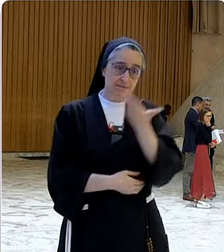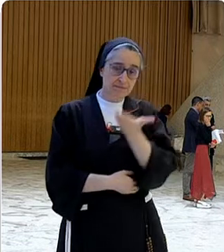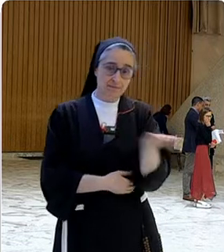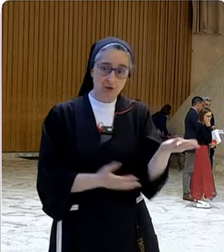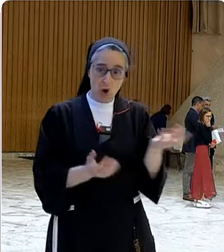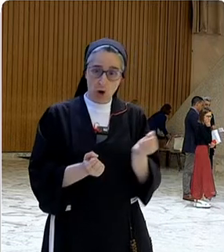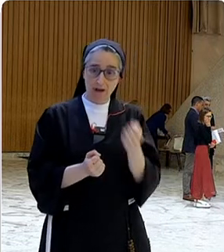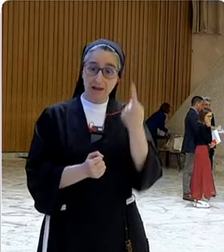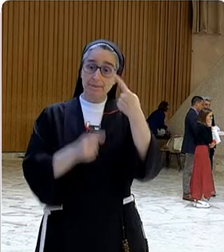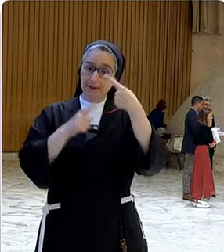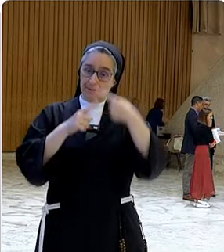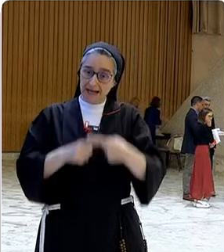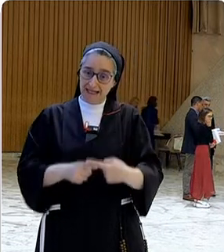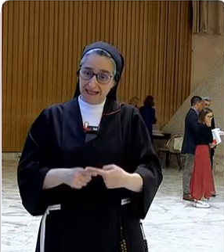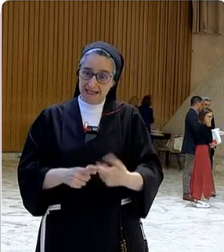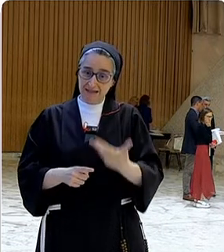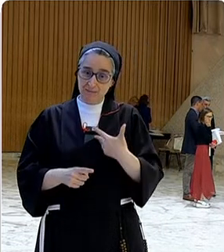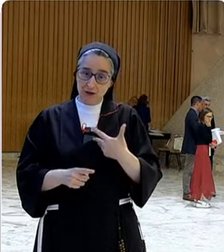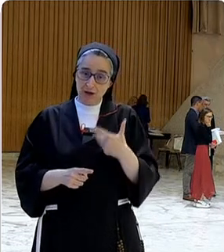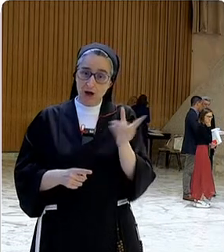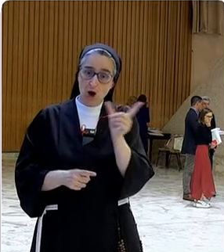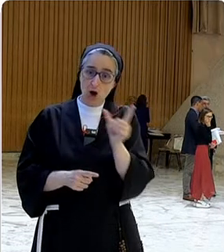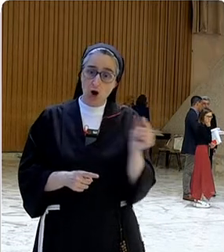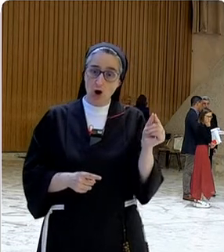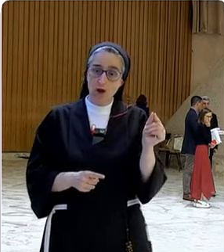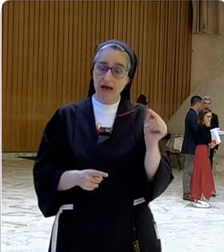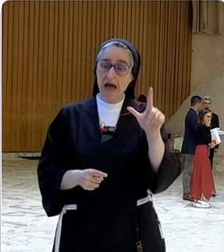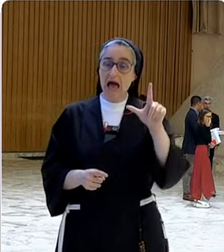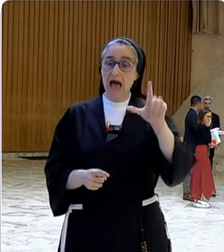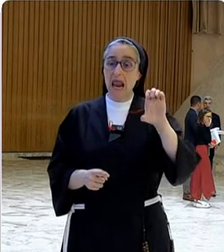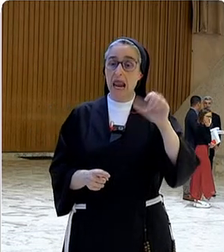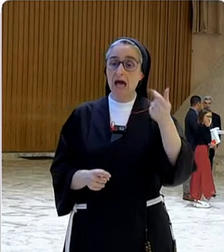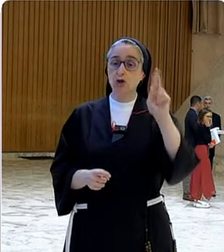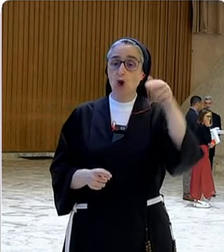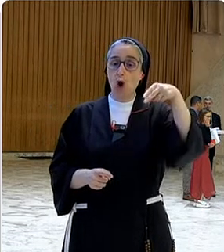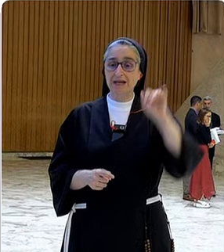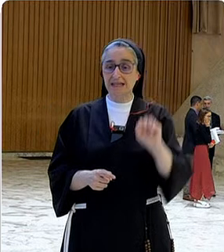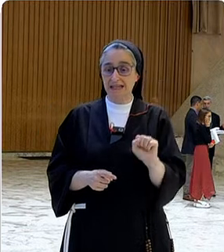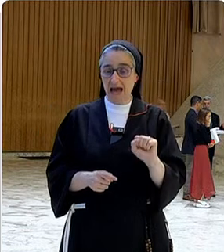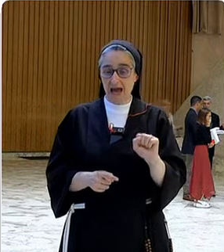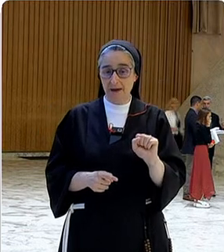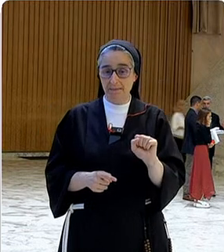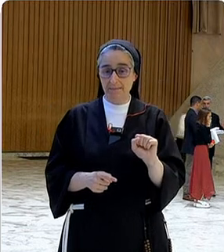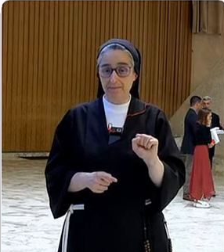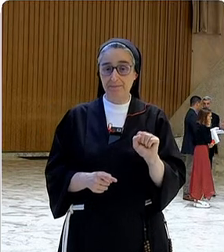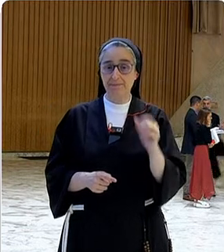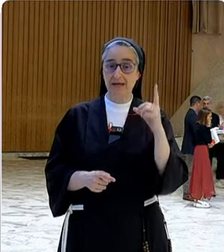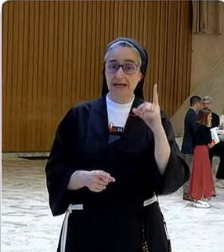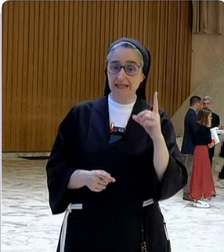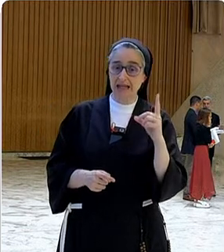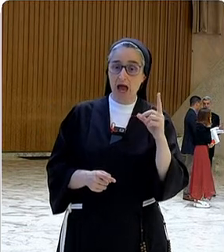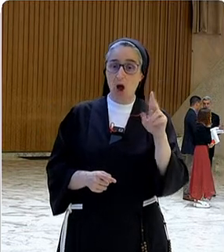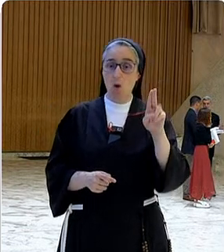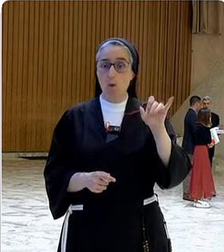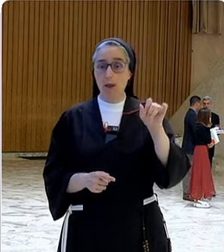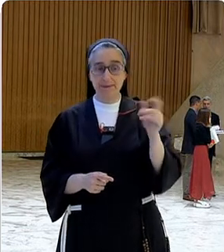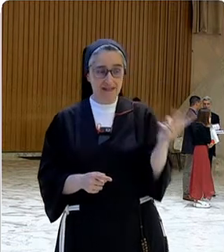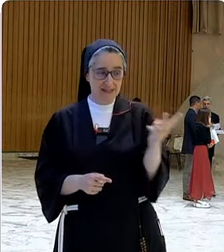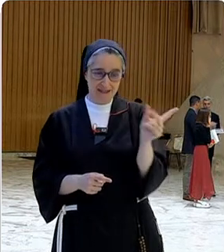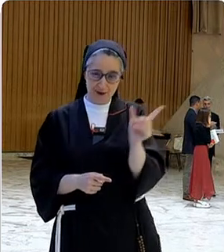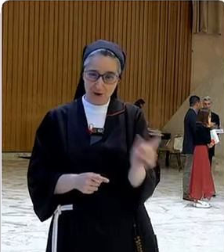La prima testimonianza arriva dalla Lettonia, con Daina e Uldis